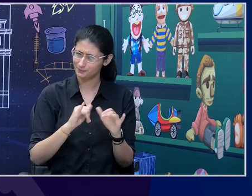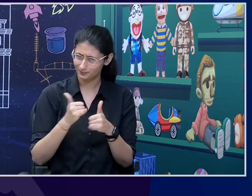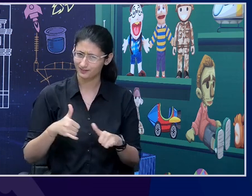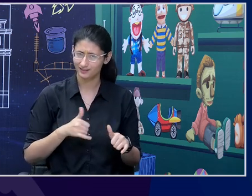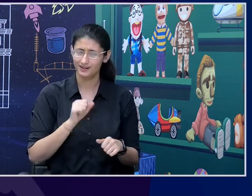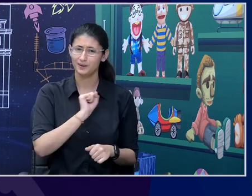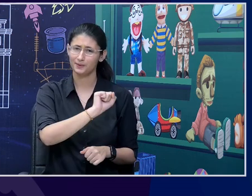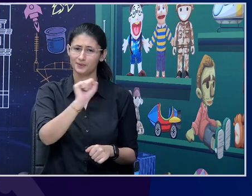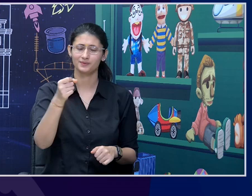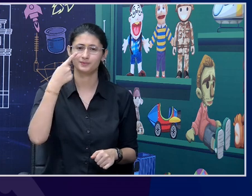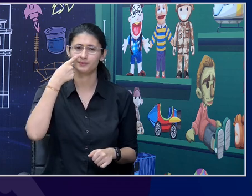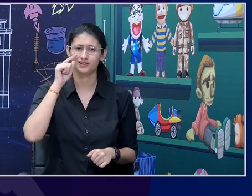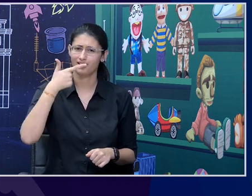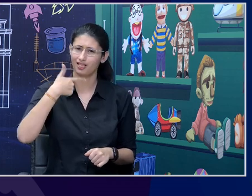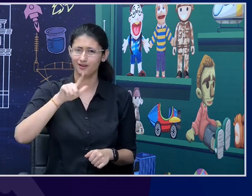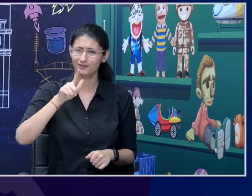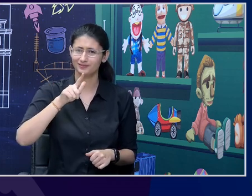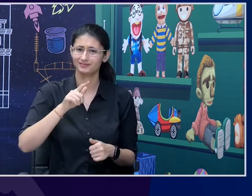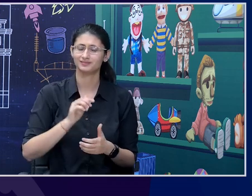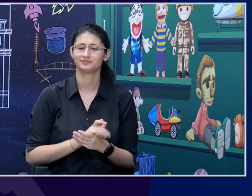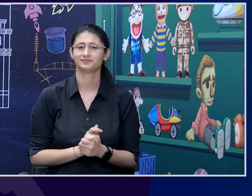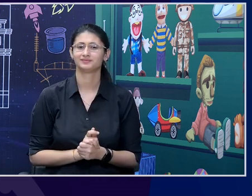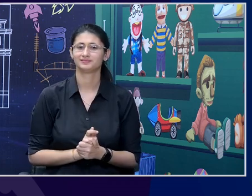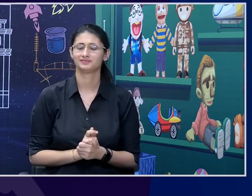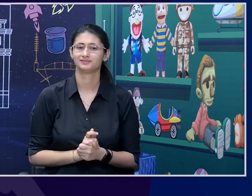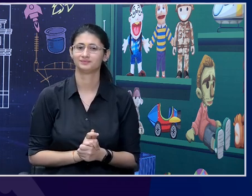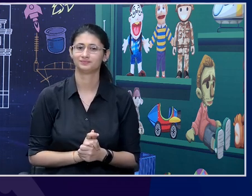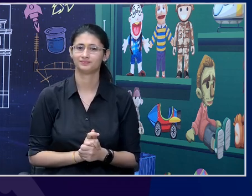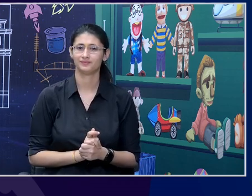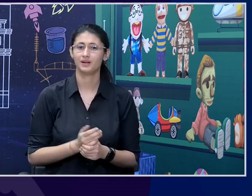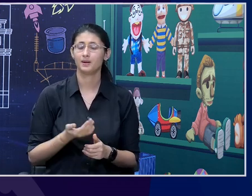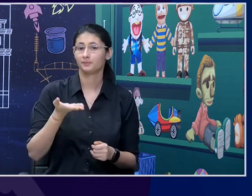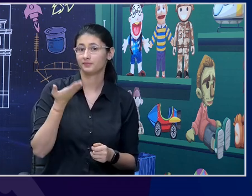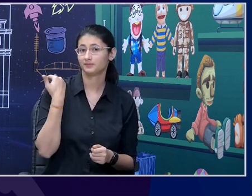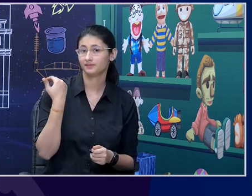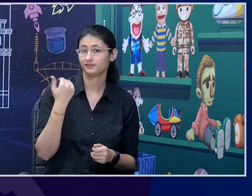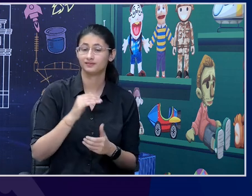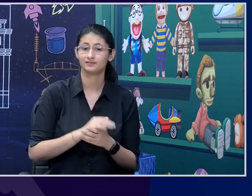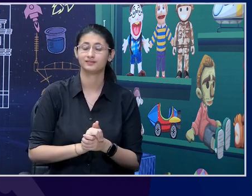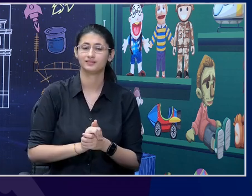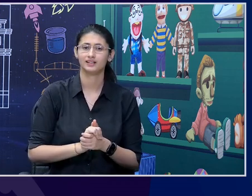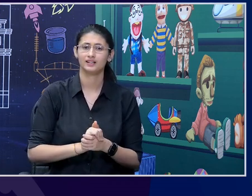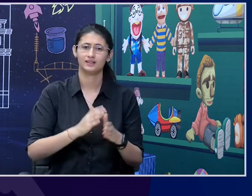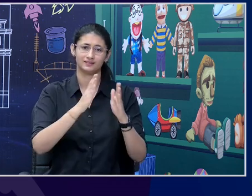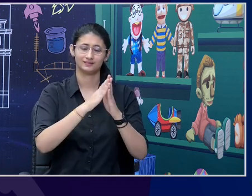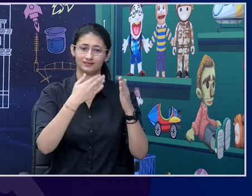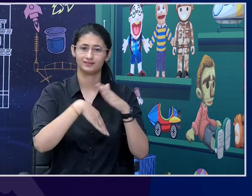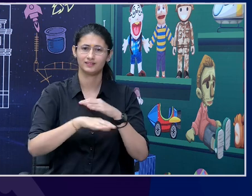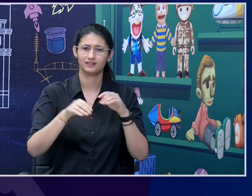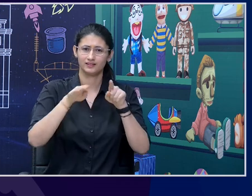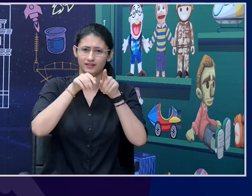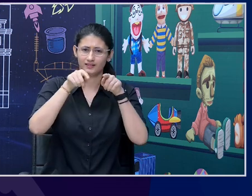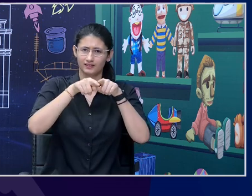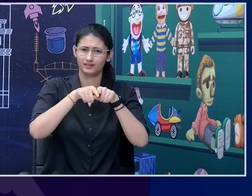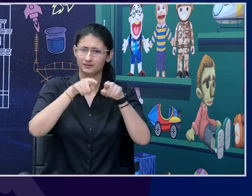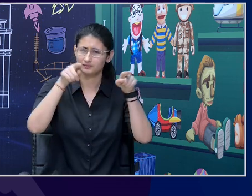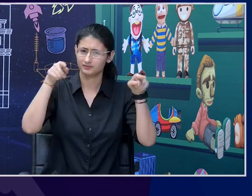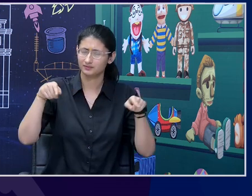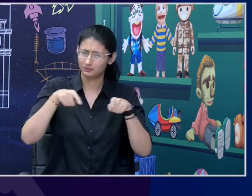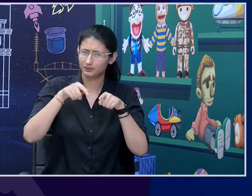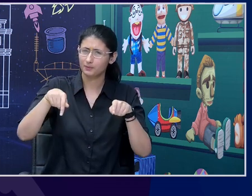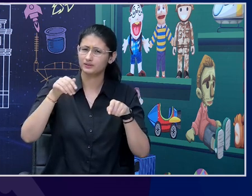ऐसा गुंजाइश होती थी क्योंकि होता ही था की घर में एक छोटा बैट होता था वाशिंग मशीन का शायद निर्माण नहीं हुआ था वो बहुत